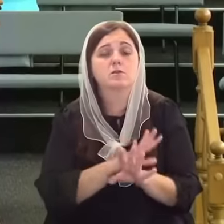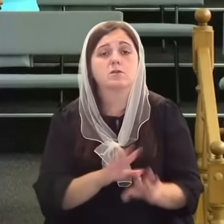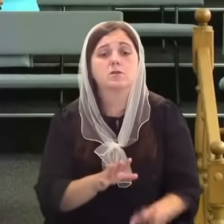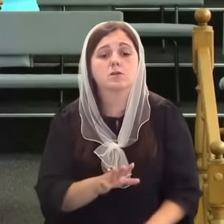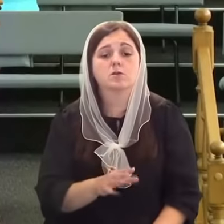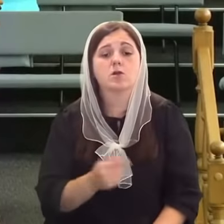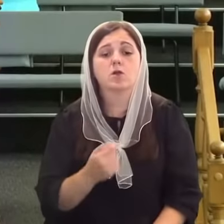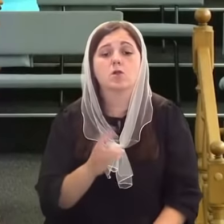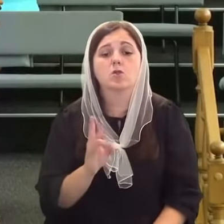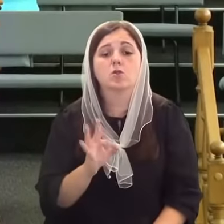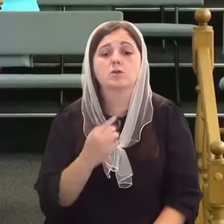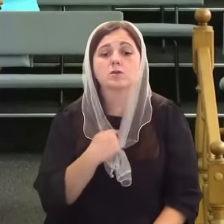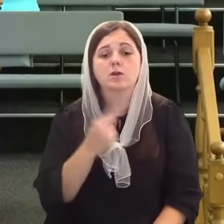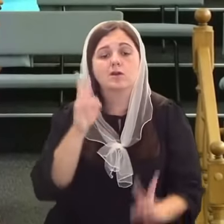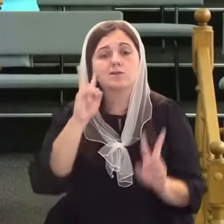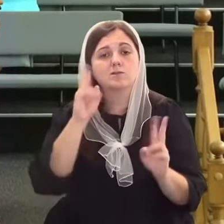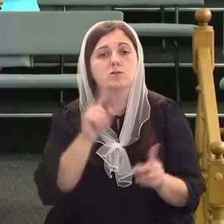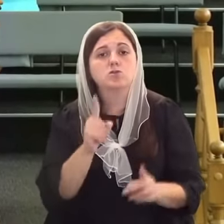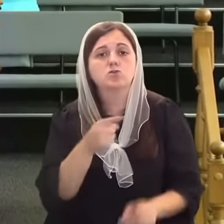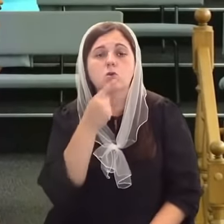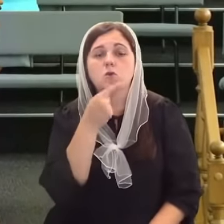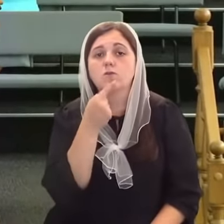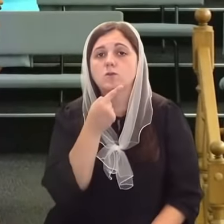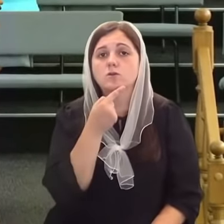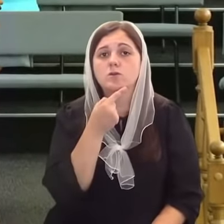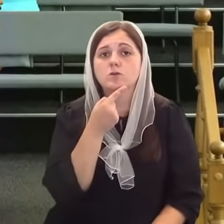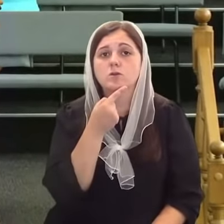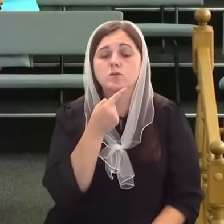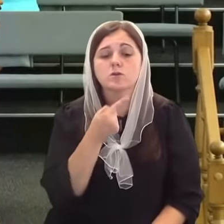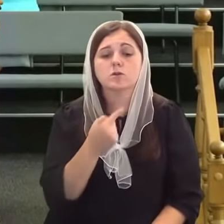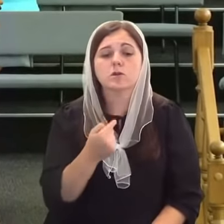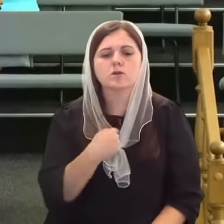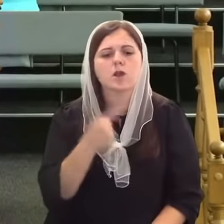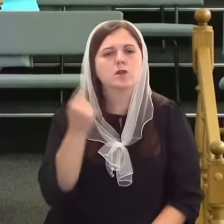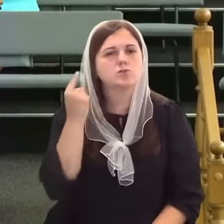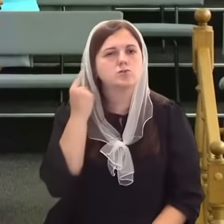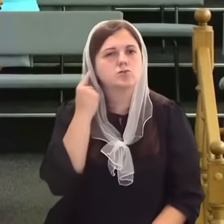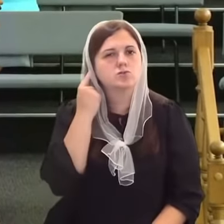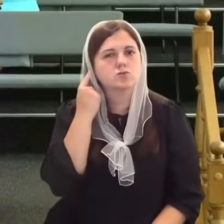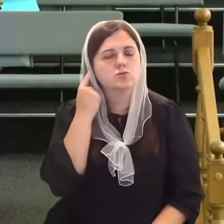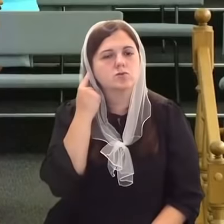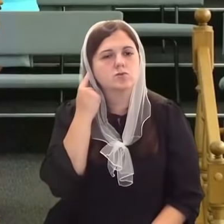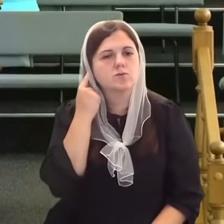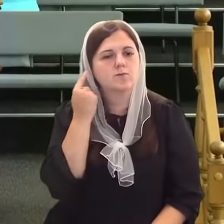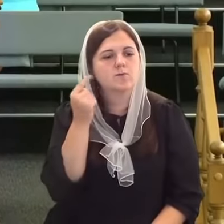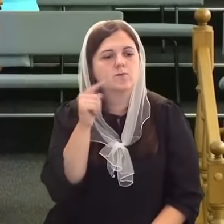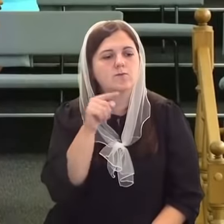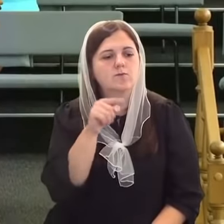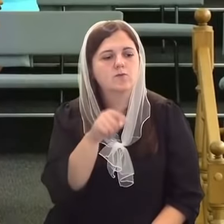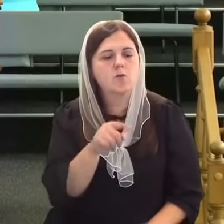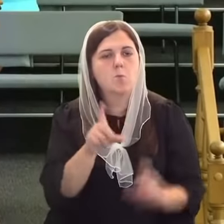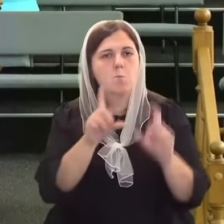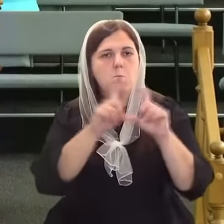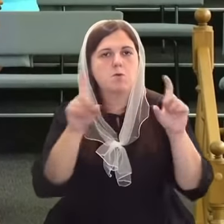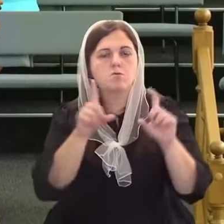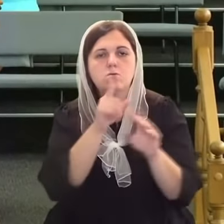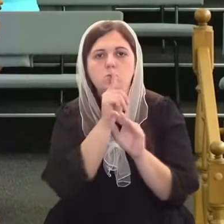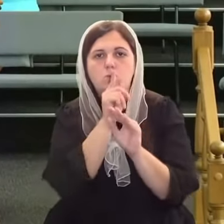пришел, но я не знал, что говорить. Я слышу в этом отделе тишина.